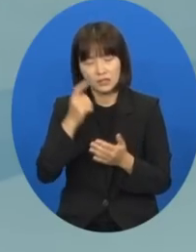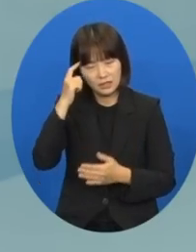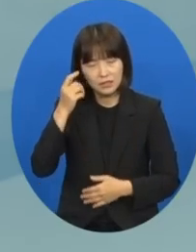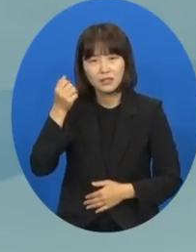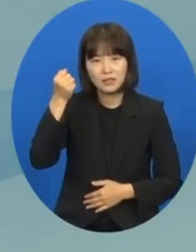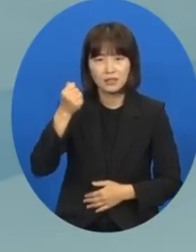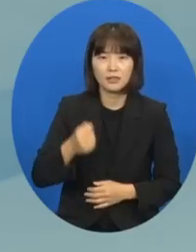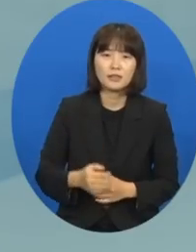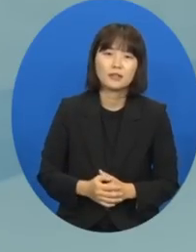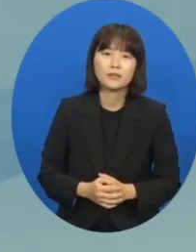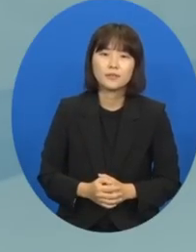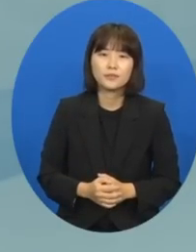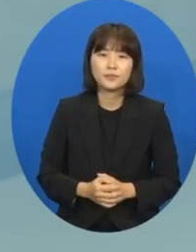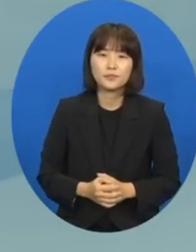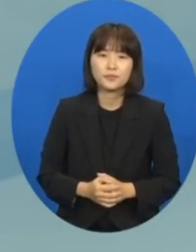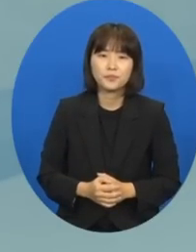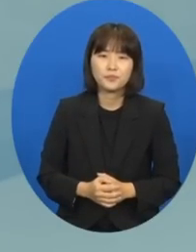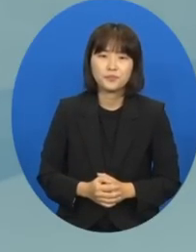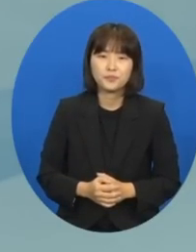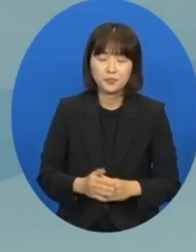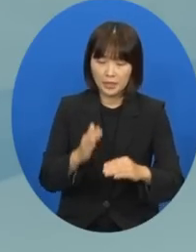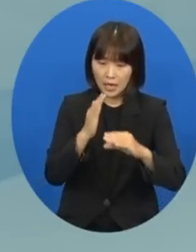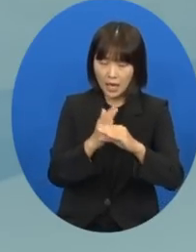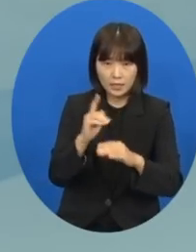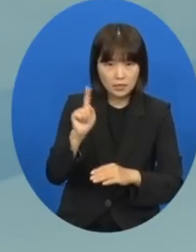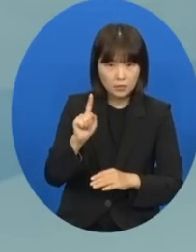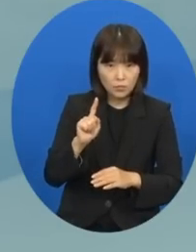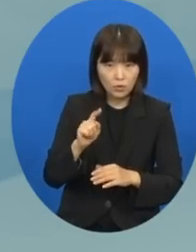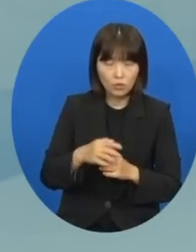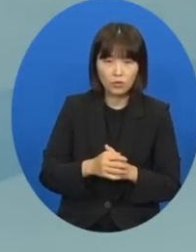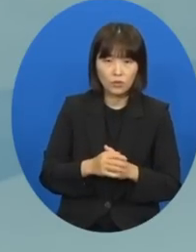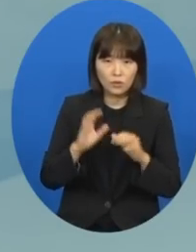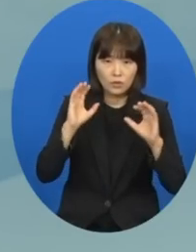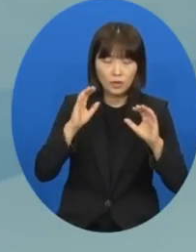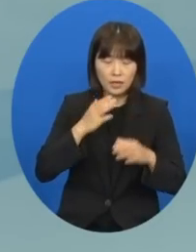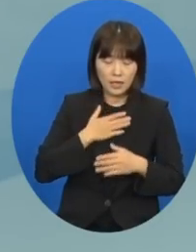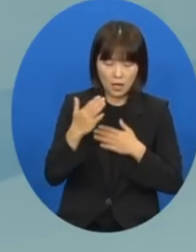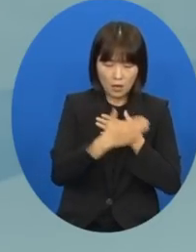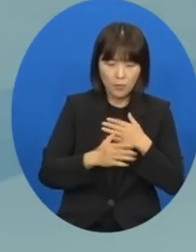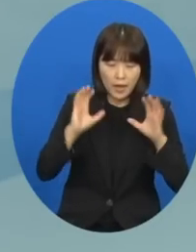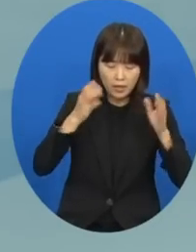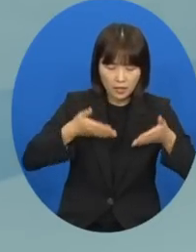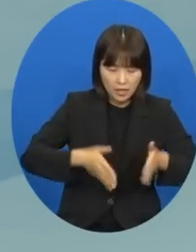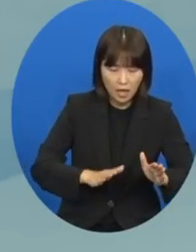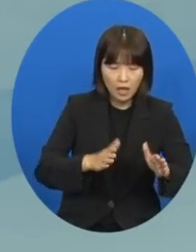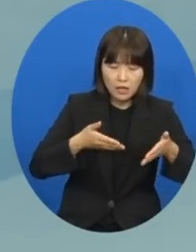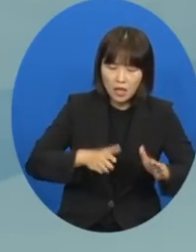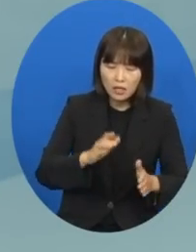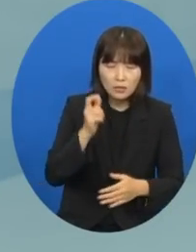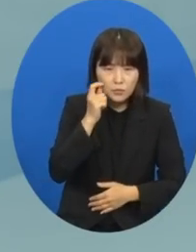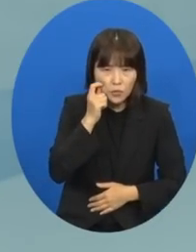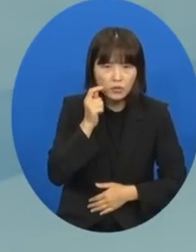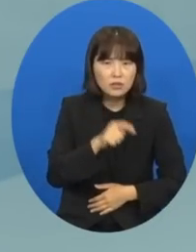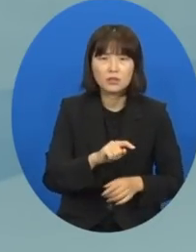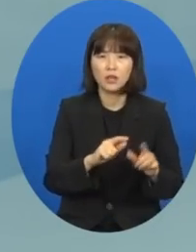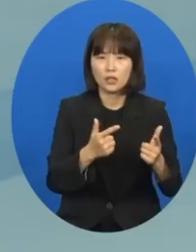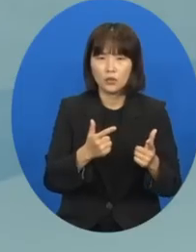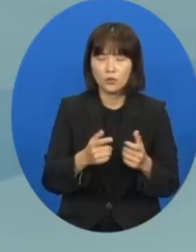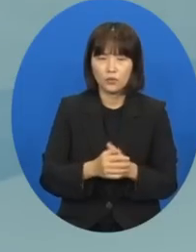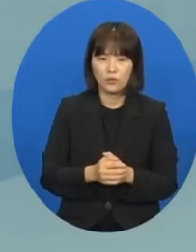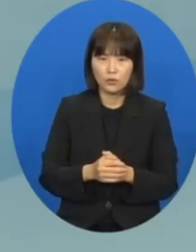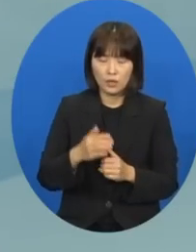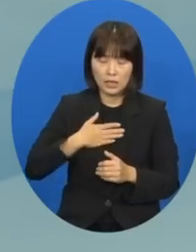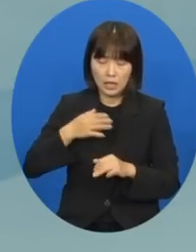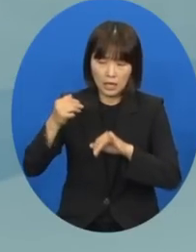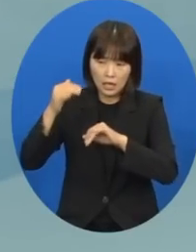한 적이 있습니다. 핵심은 육신의 자녀를 낳는가 못 낳는가 아닙니다. 핵심은 내가 원하는 약속이 성취되는가 못 되는가,